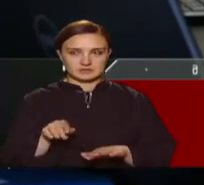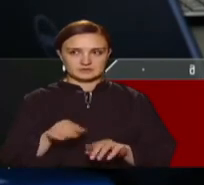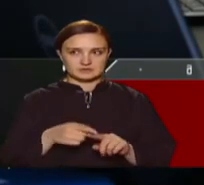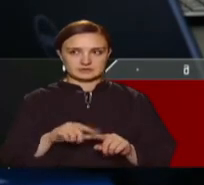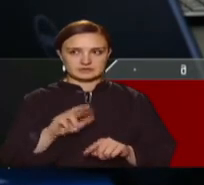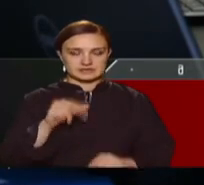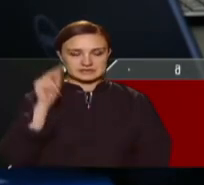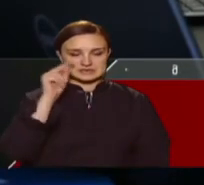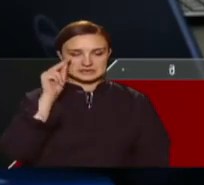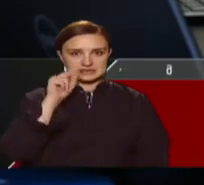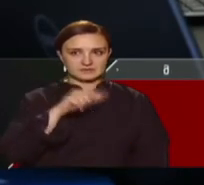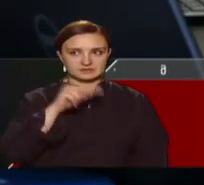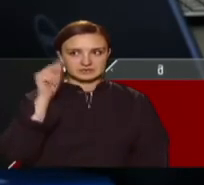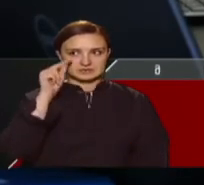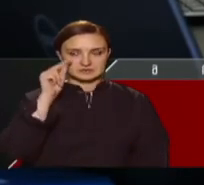და